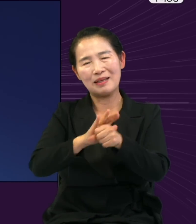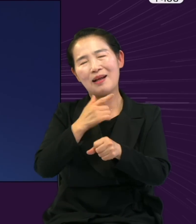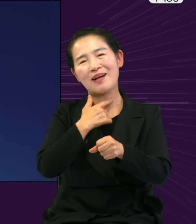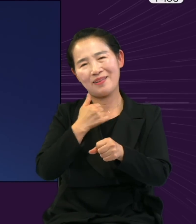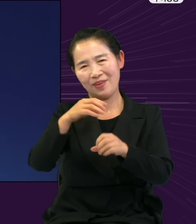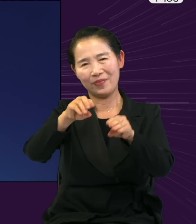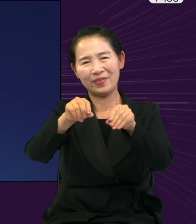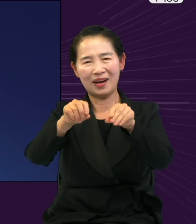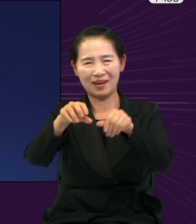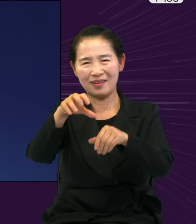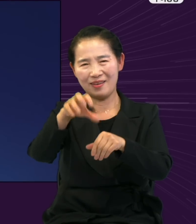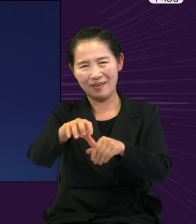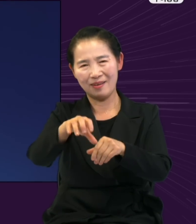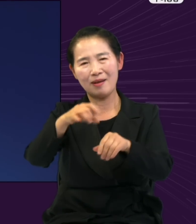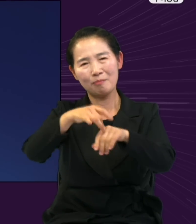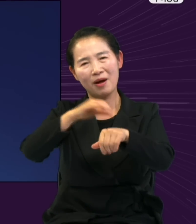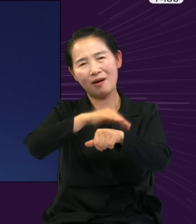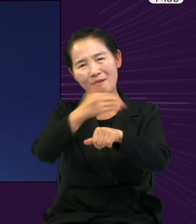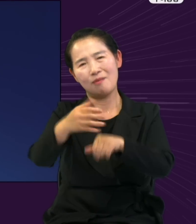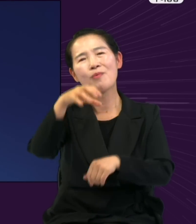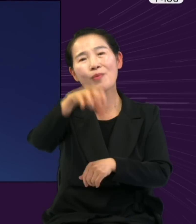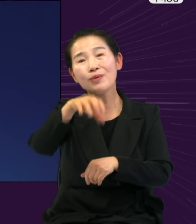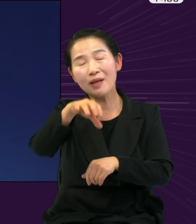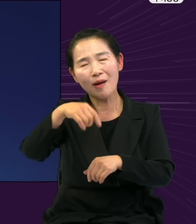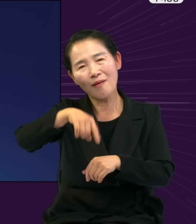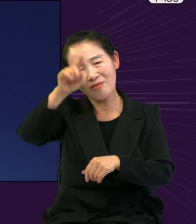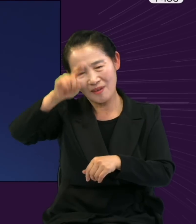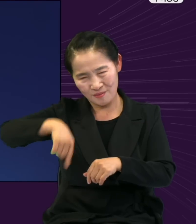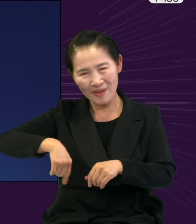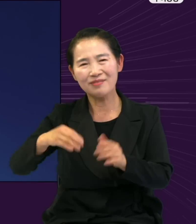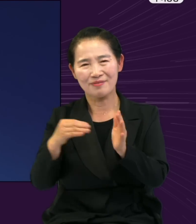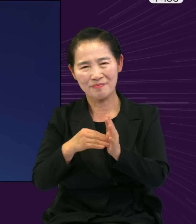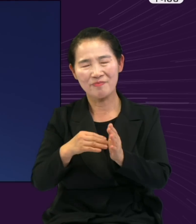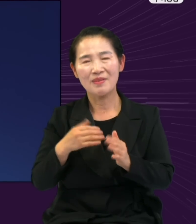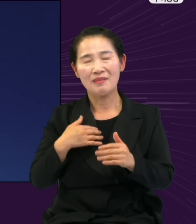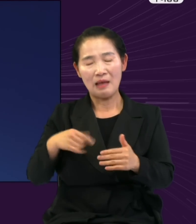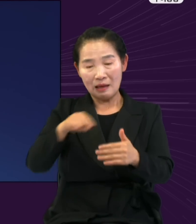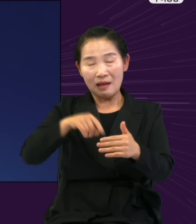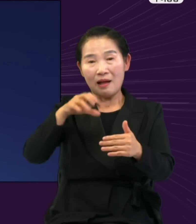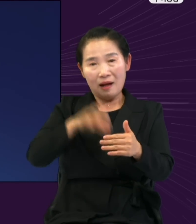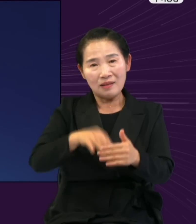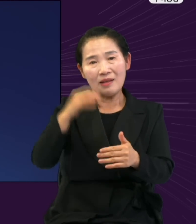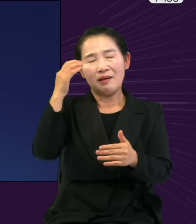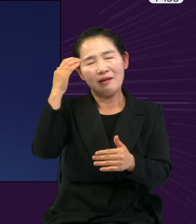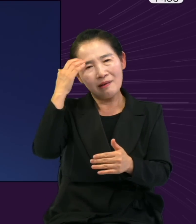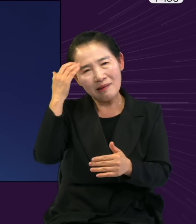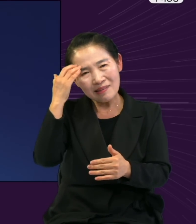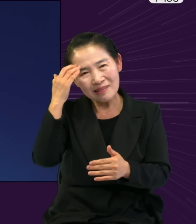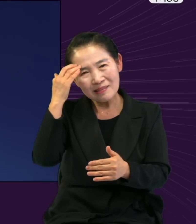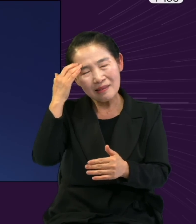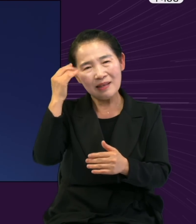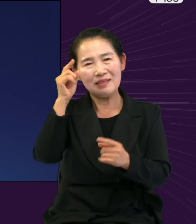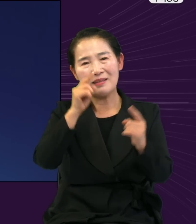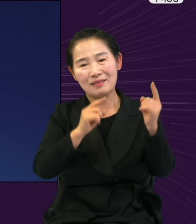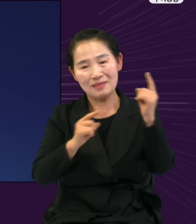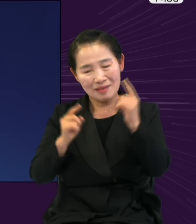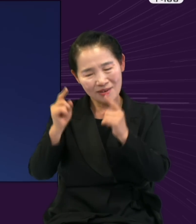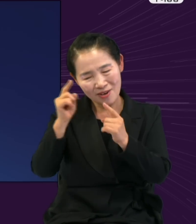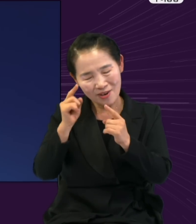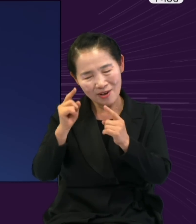내 안에 존재하는 고통, 상처, 아픔은 내가 은혜를 받아도 사라지진